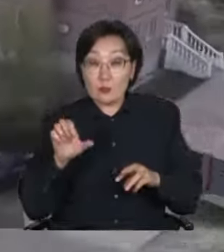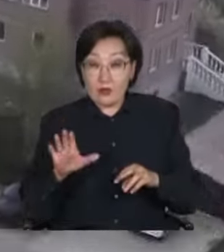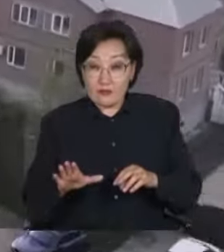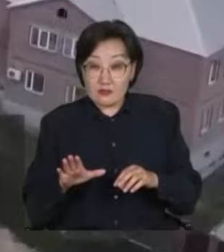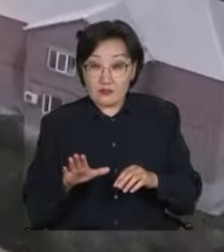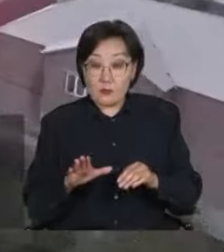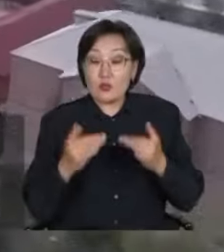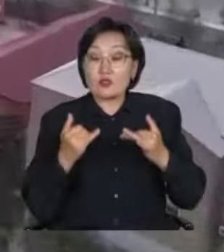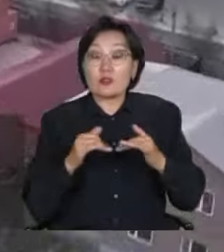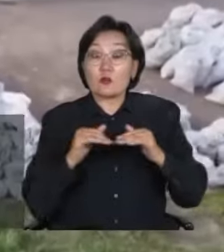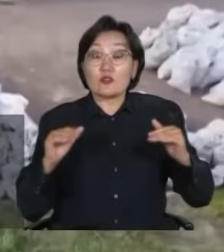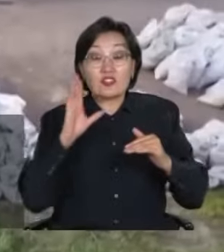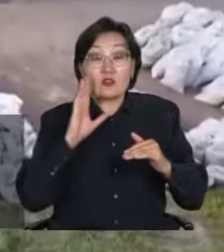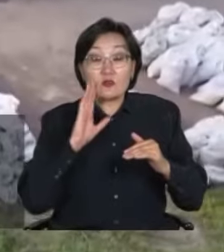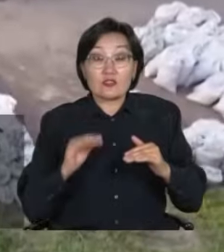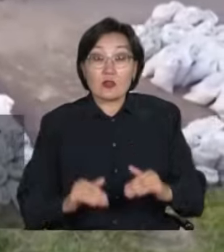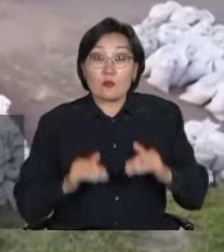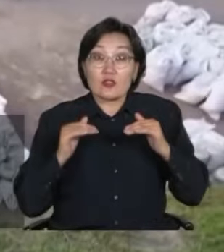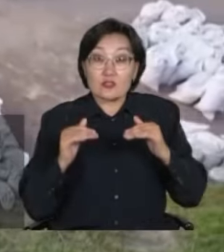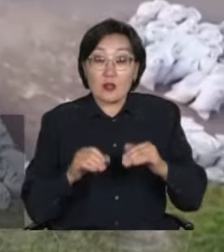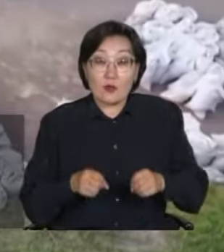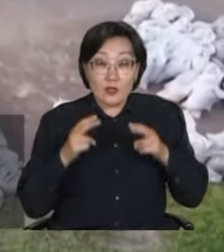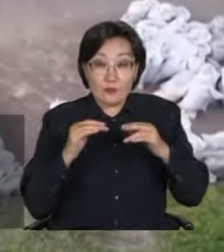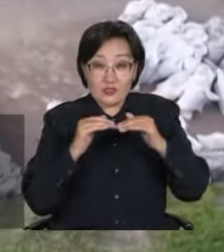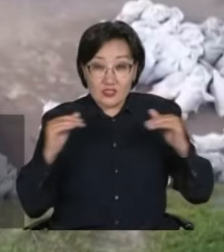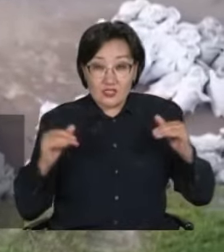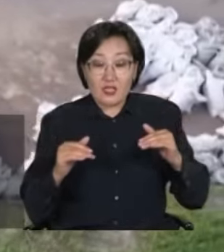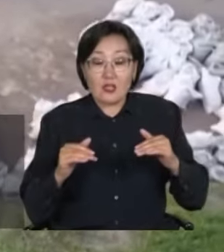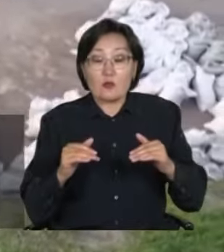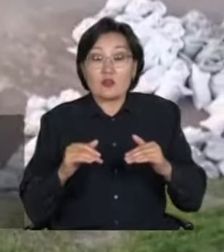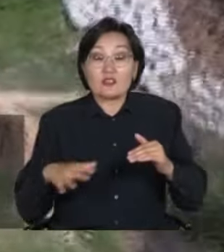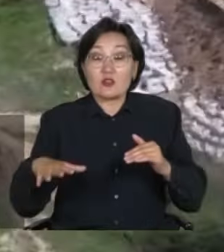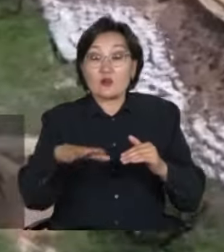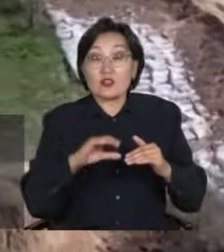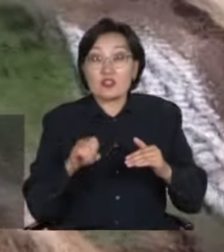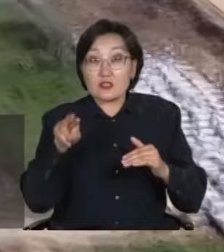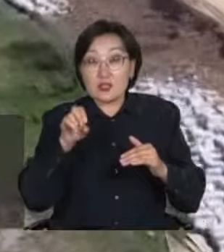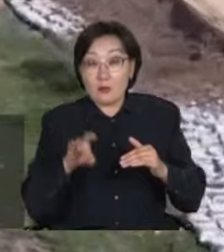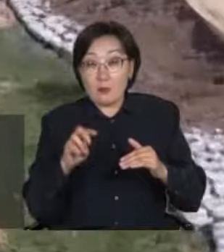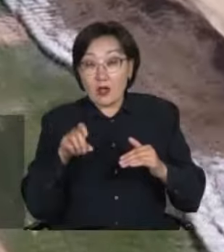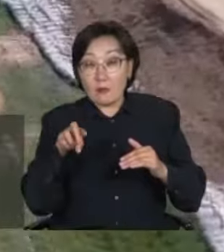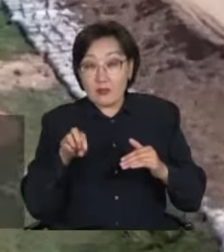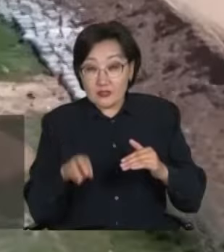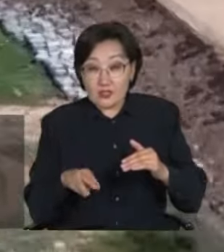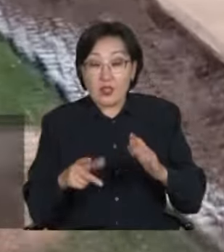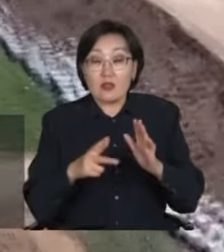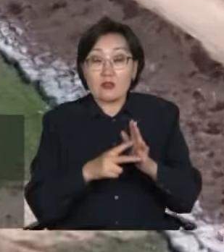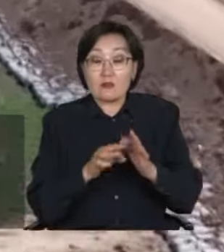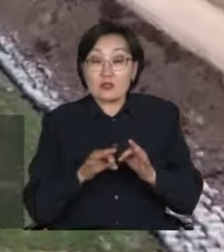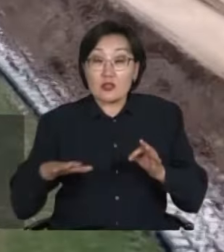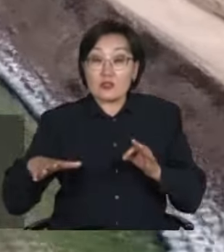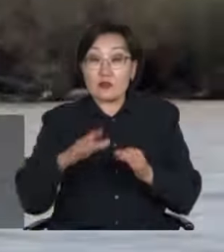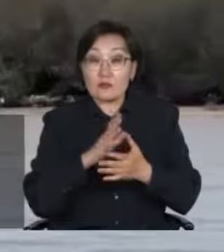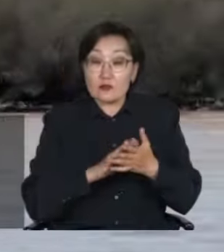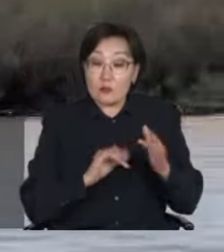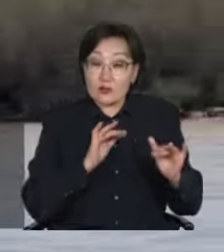Бузумбаев. Сейчас уровень воды в Жайыке превысил опасные отметки на гидропостах в поселках Индербуры и Махамбет. В 8 регионах страны